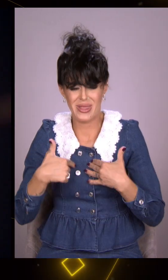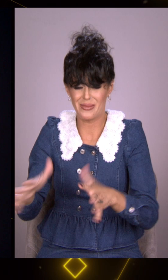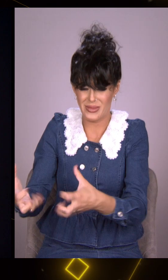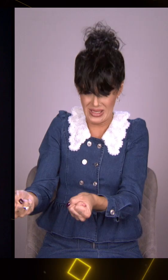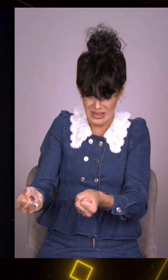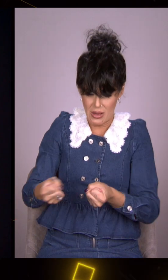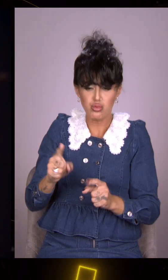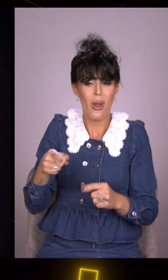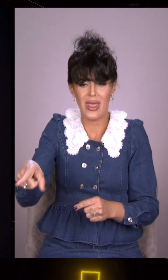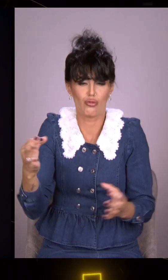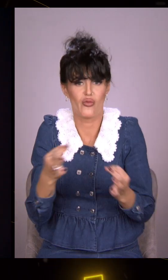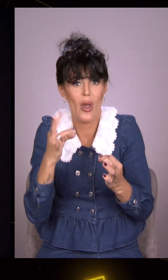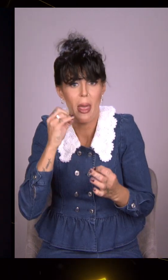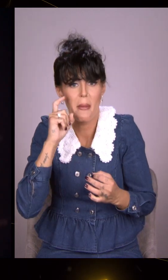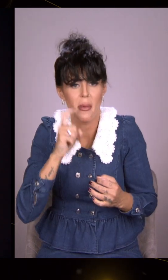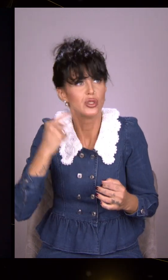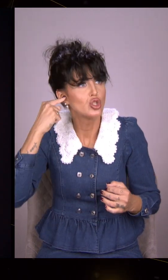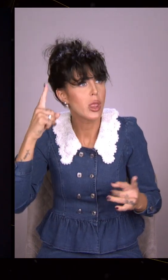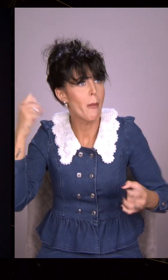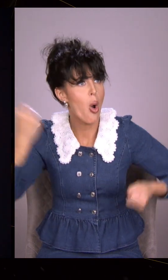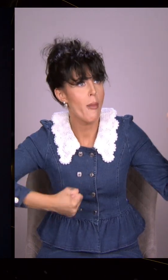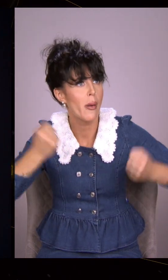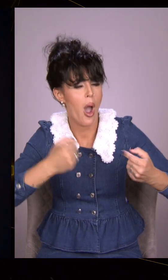що відбувається. Вона тільки кричала «бомблять» і все.